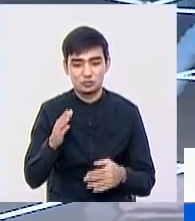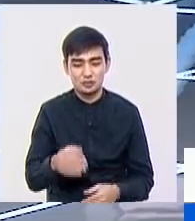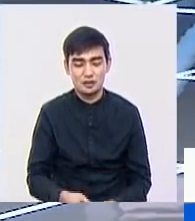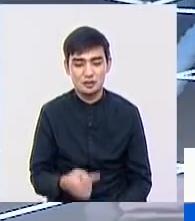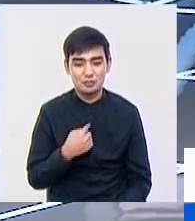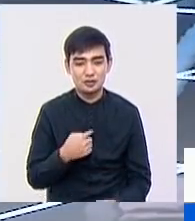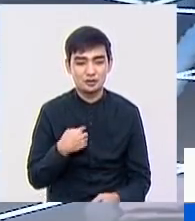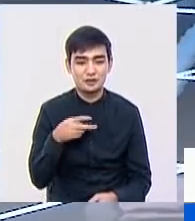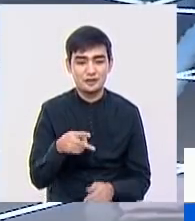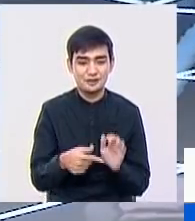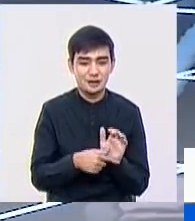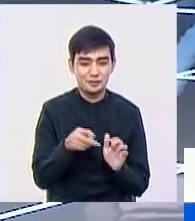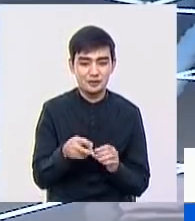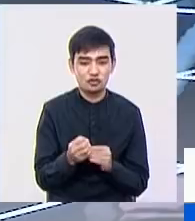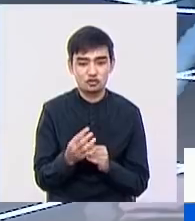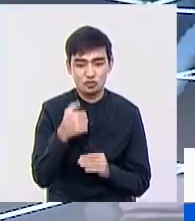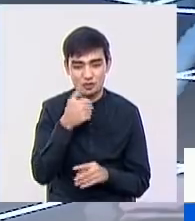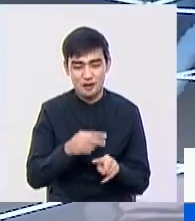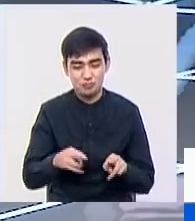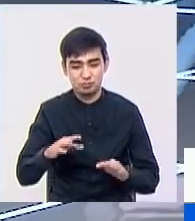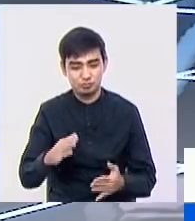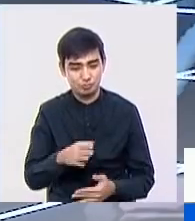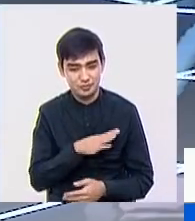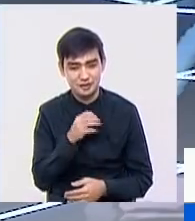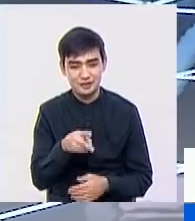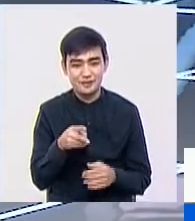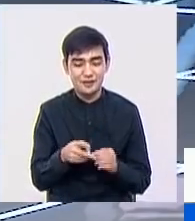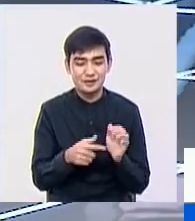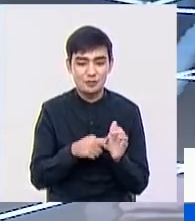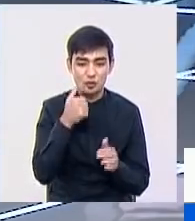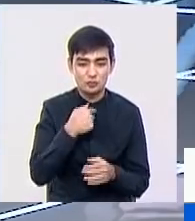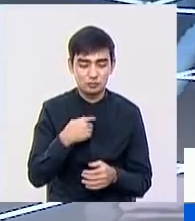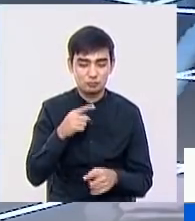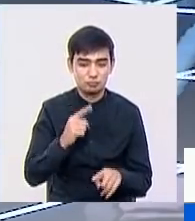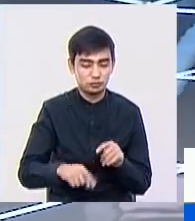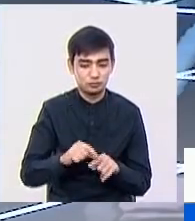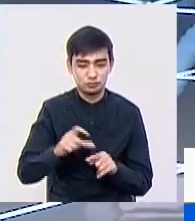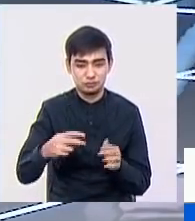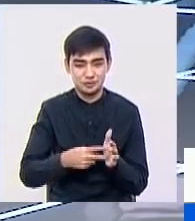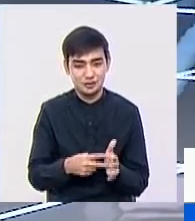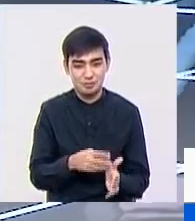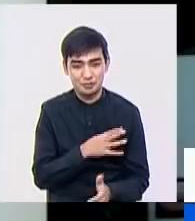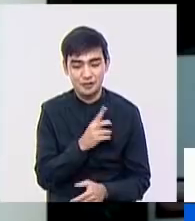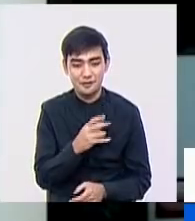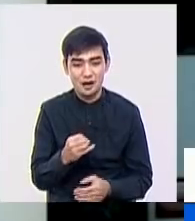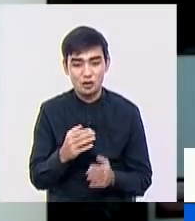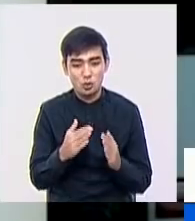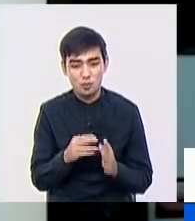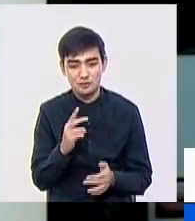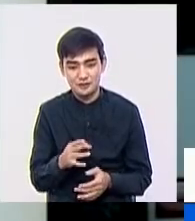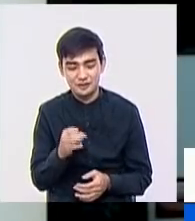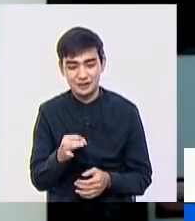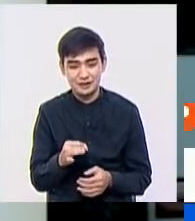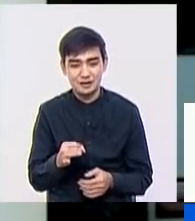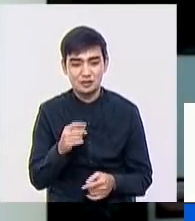проходили в 2007 и в 2014 году. Вы как помните, в 2007 году у нас был резкий всплеск цен на жилье и потом